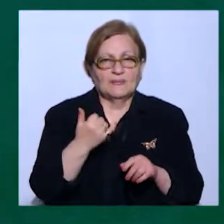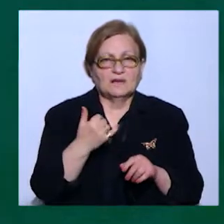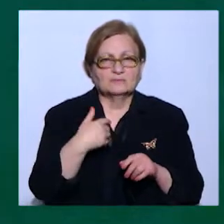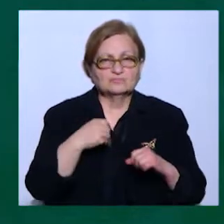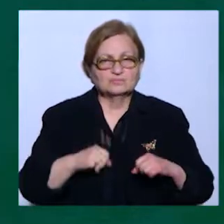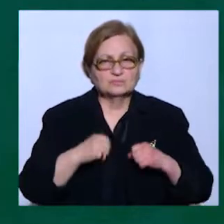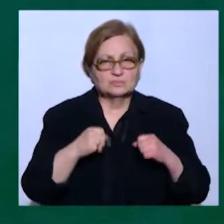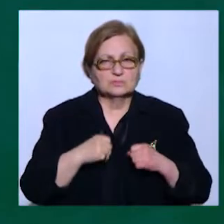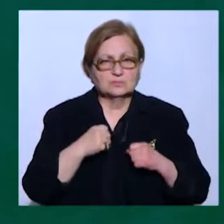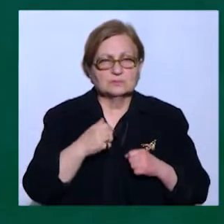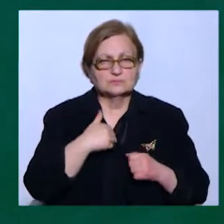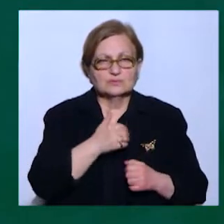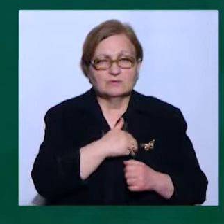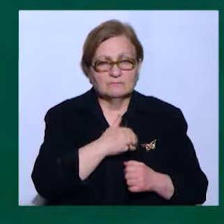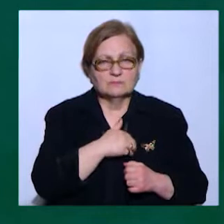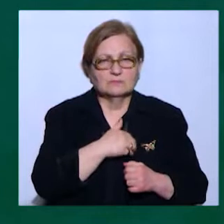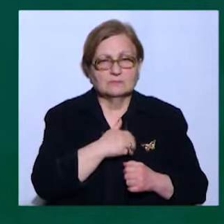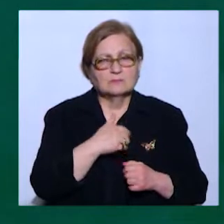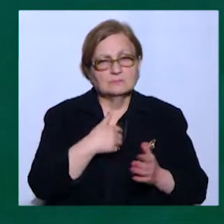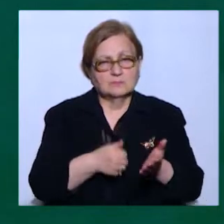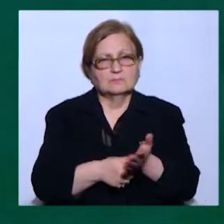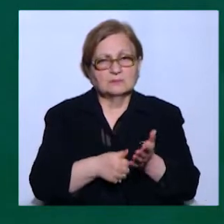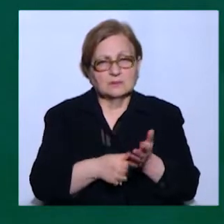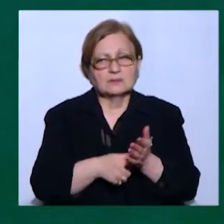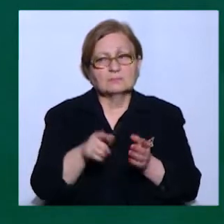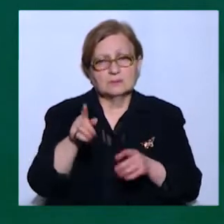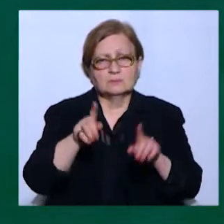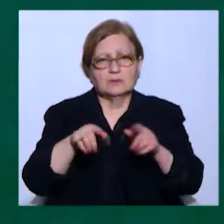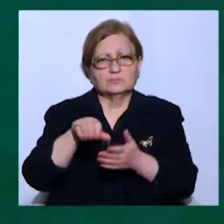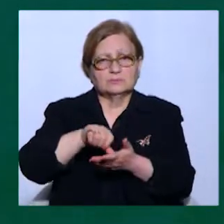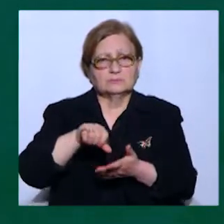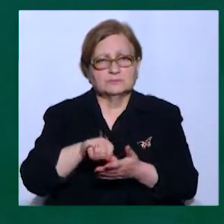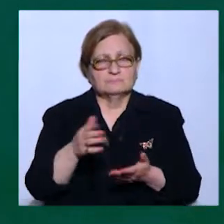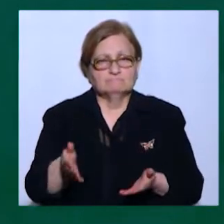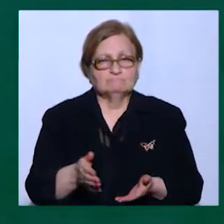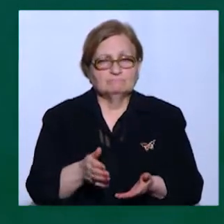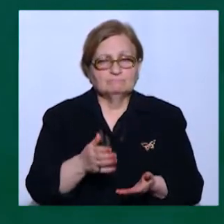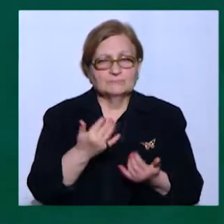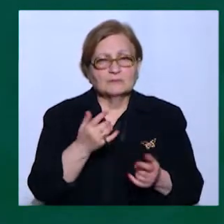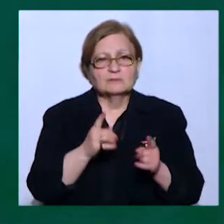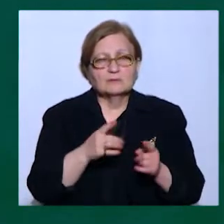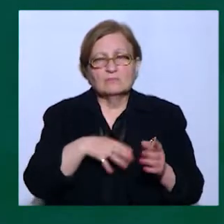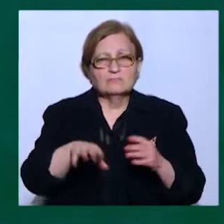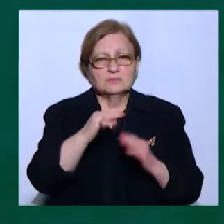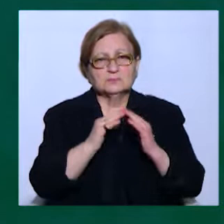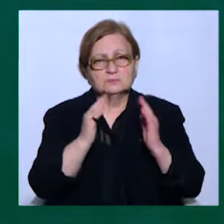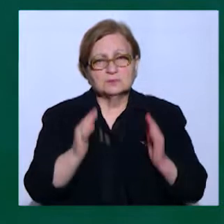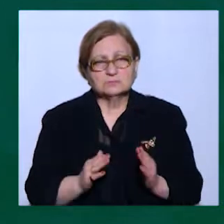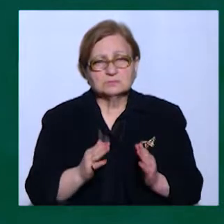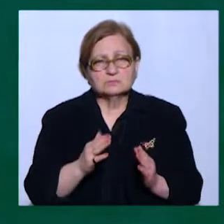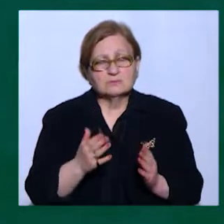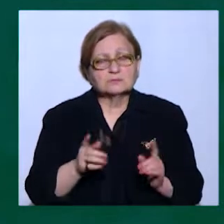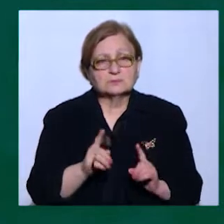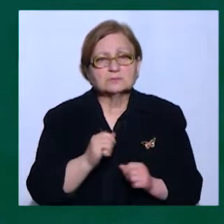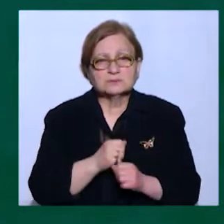ვეცდილობთ რომ გავაკეთოთ, რაც გსურს, და დაგეხმარებიან თქვენ ოჯახის წევრები. ეხლა ისეთია რეალობა, რომ სახლში ვართ, დამწუხაროდ